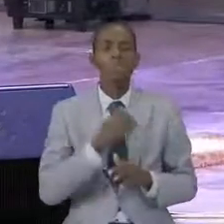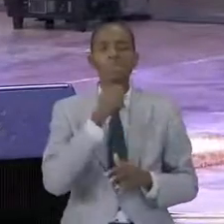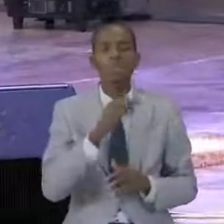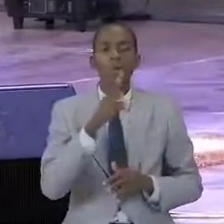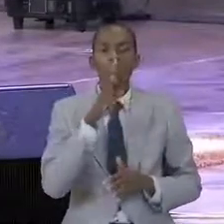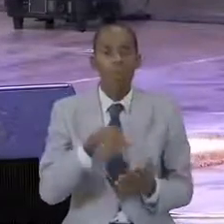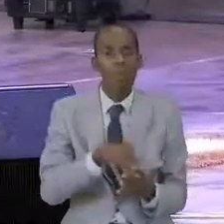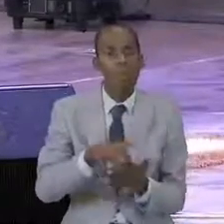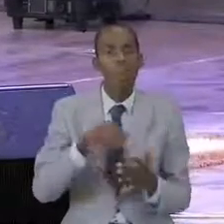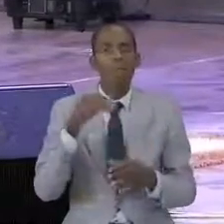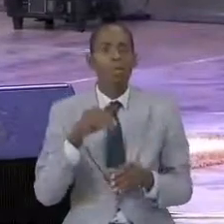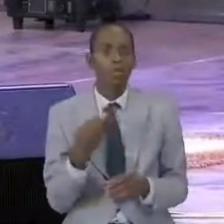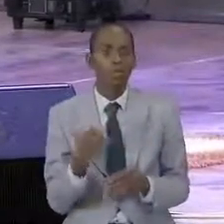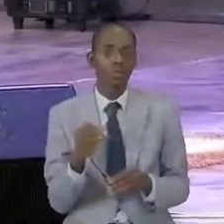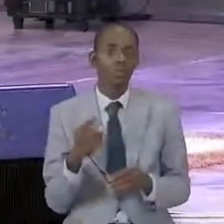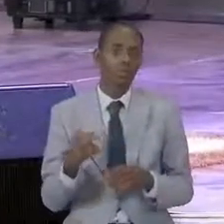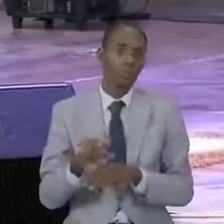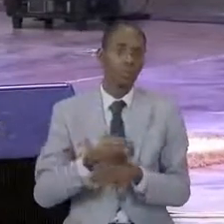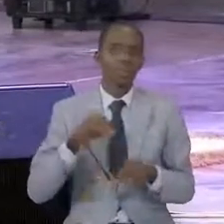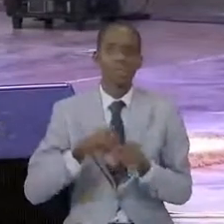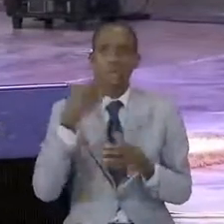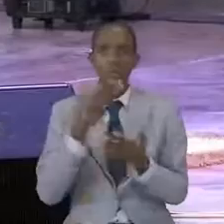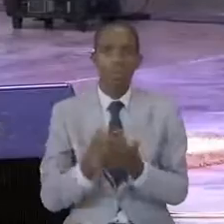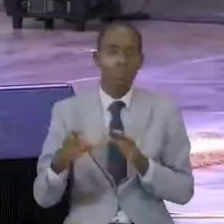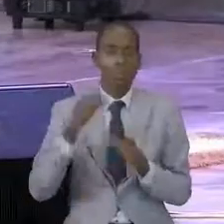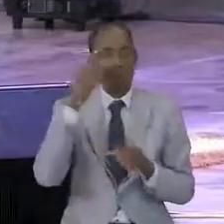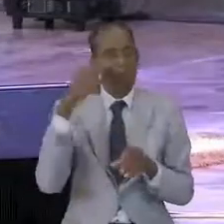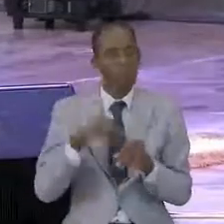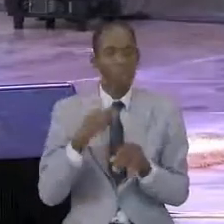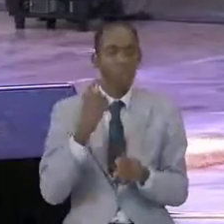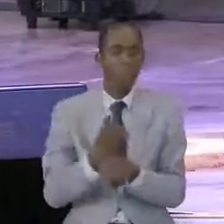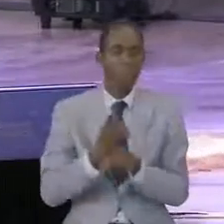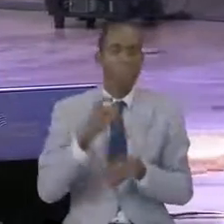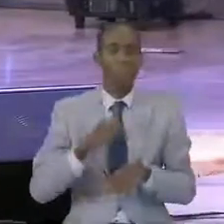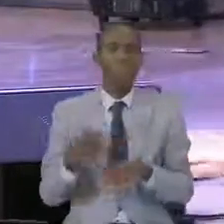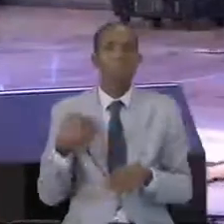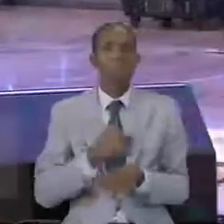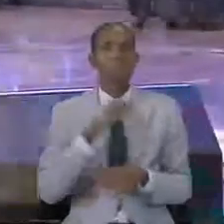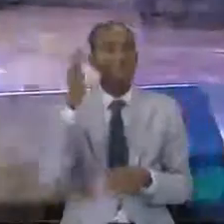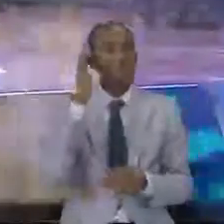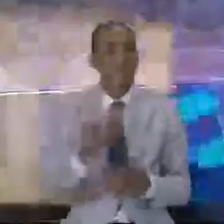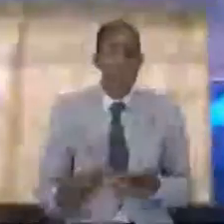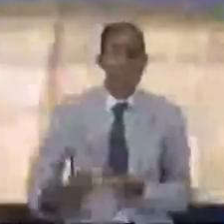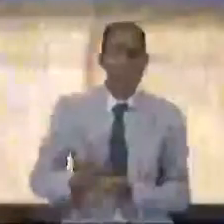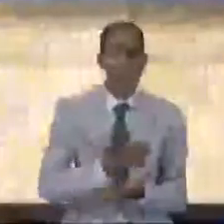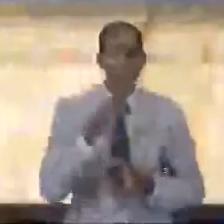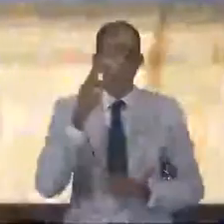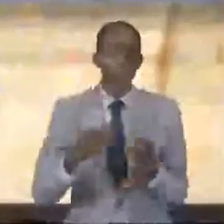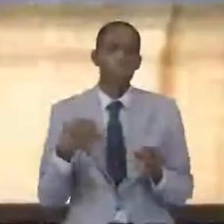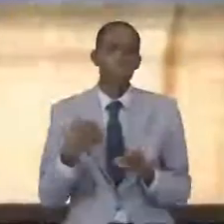lassons pas de faire le bien car moissonnerons autant convenable c'est nous ne nous relâchons